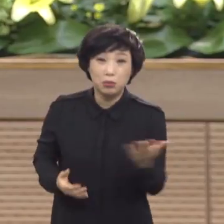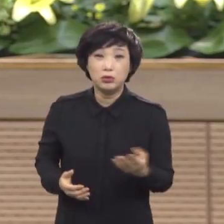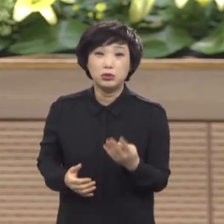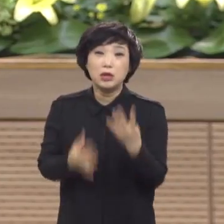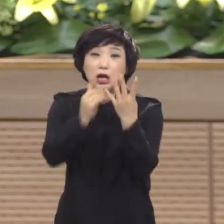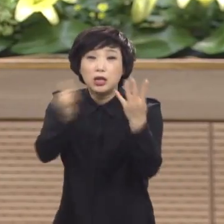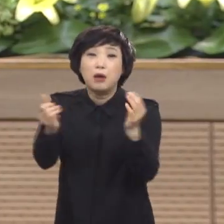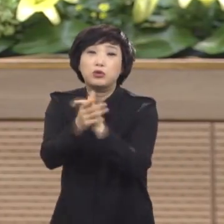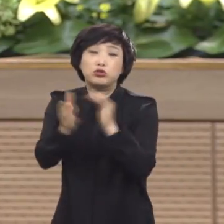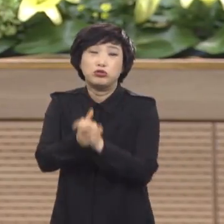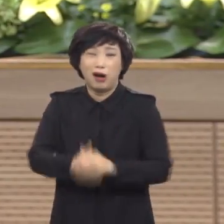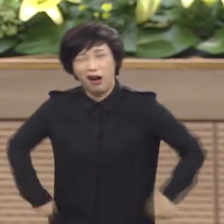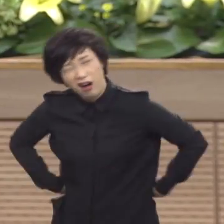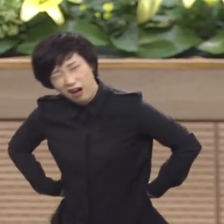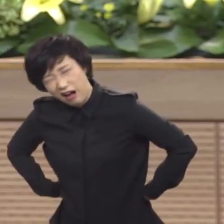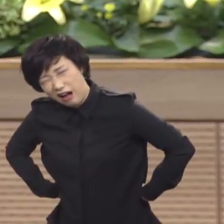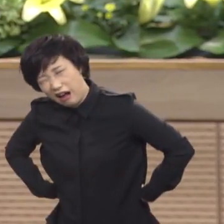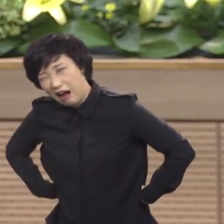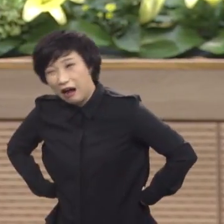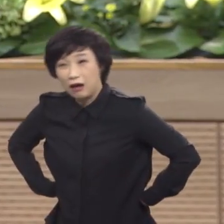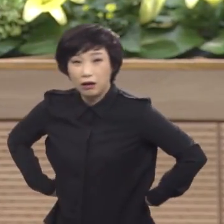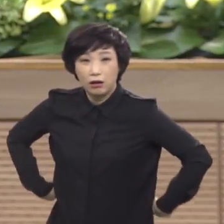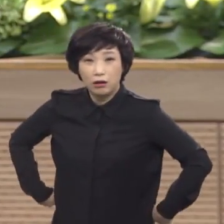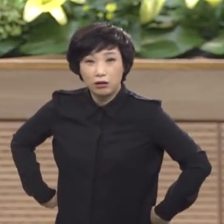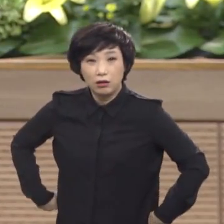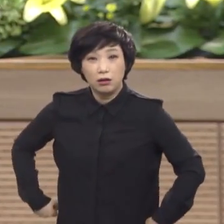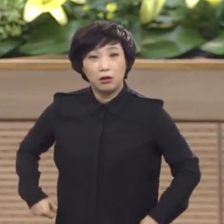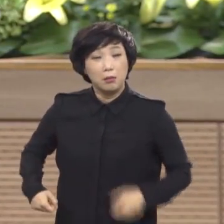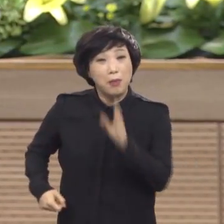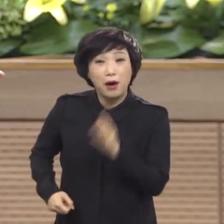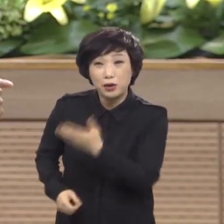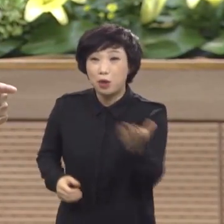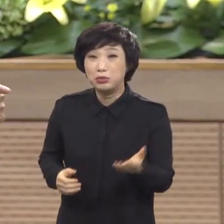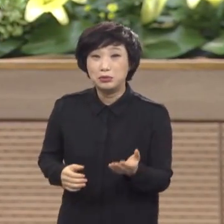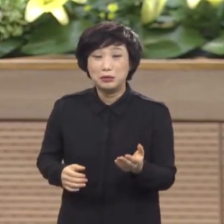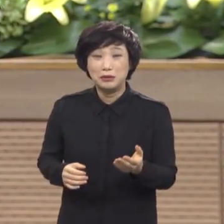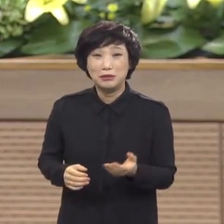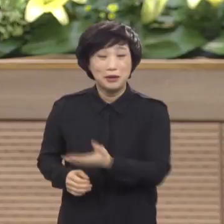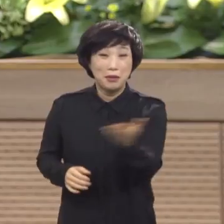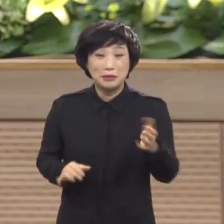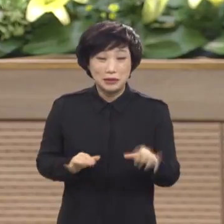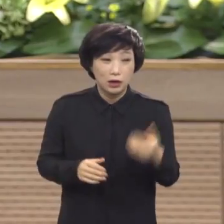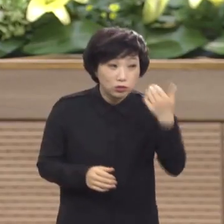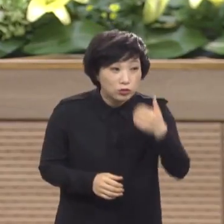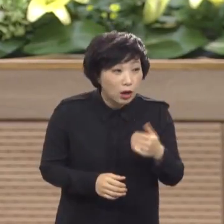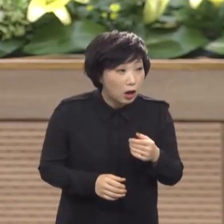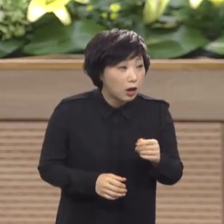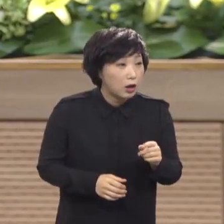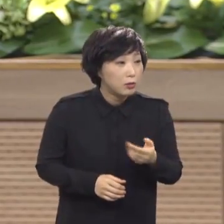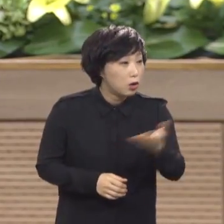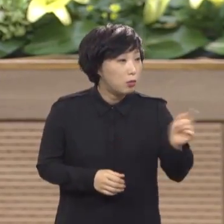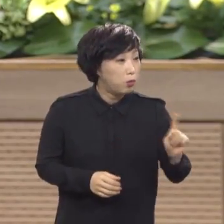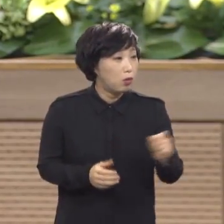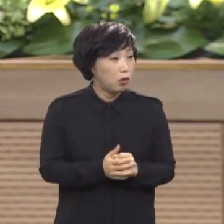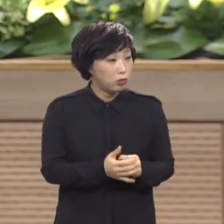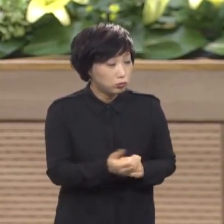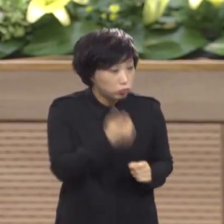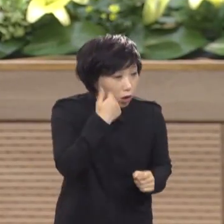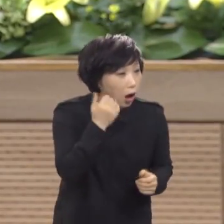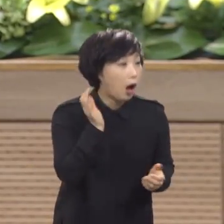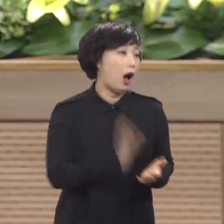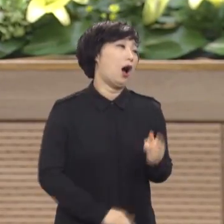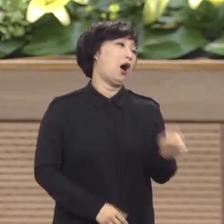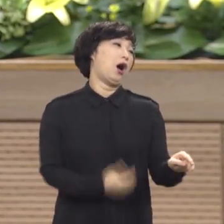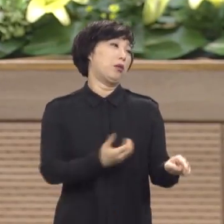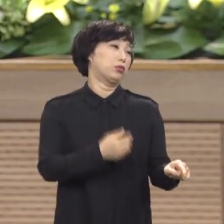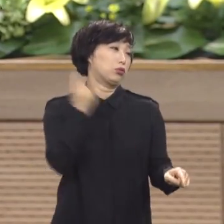왔잖아요. 우리는 누가 어디 아프다 병들었다 하면 건강한 사람들은